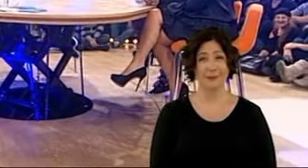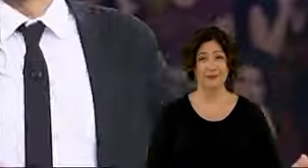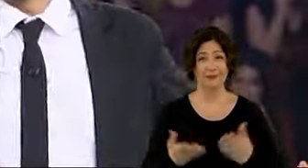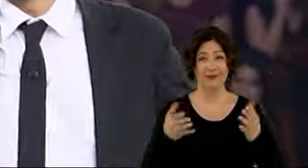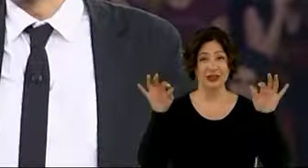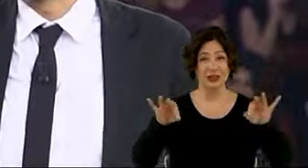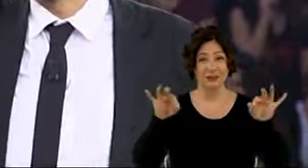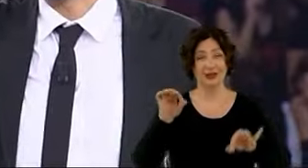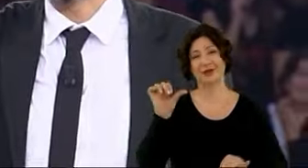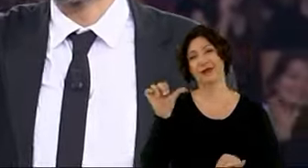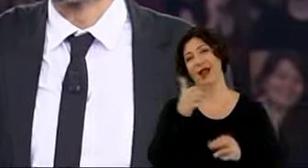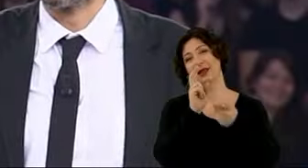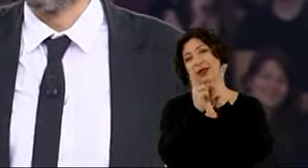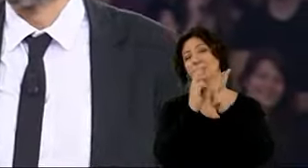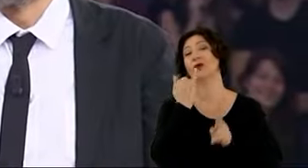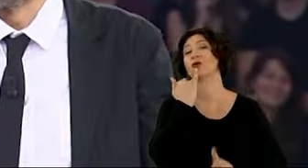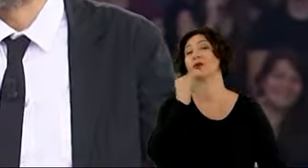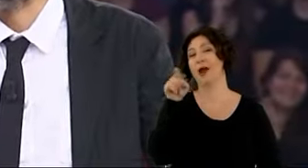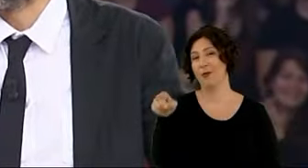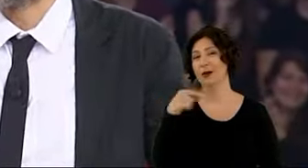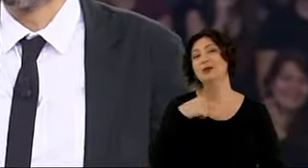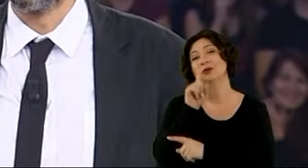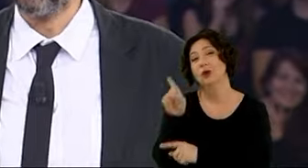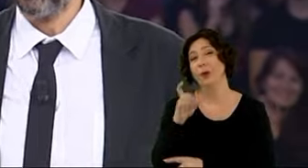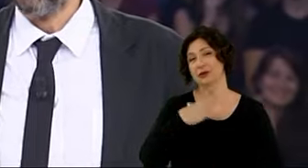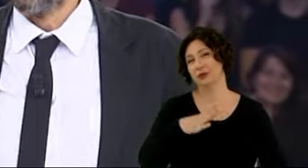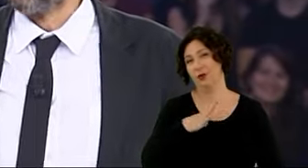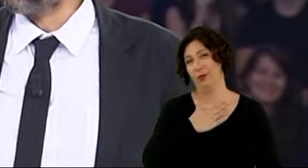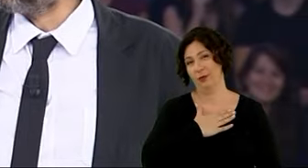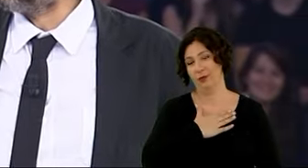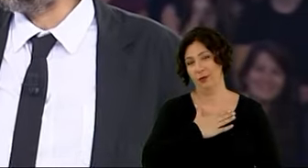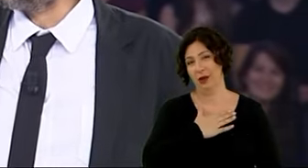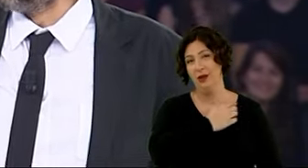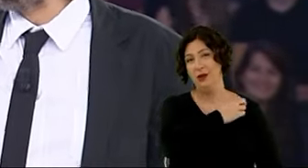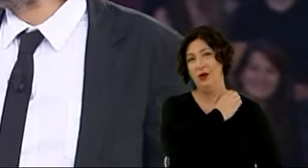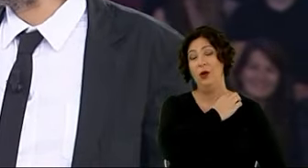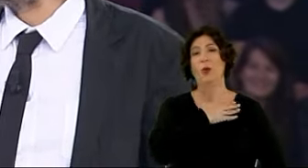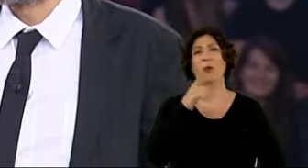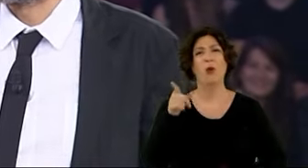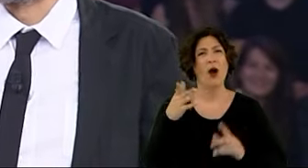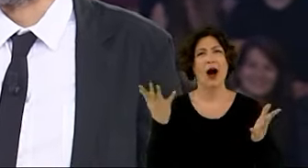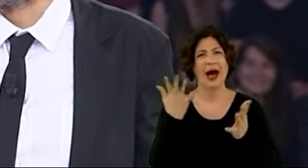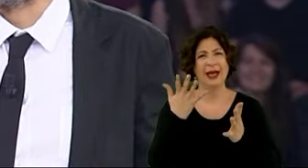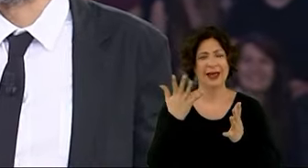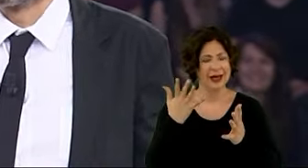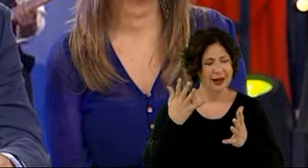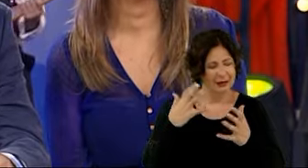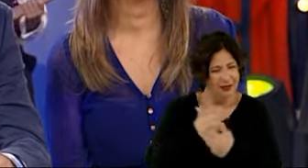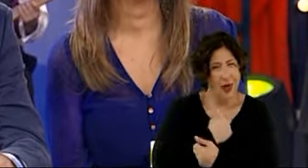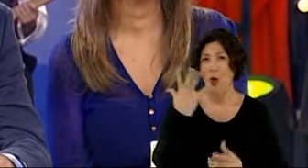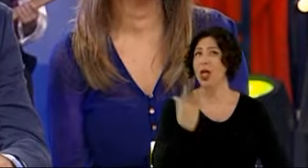Şimdi değerli tiyatrocu konuklarıma sormak istiyorum. Bu hangi trajediden olabilir?